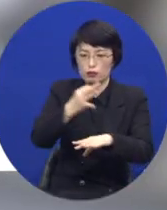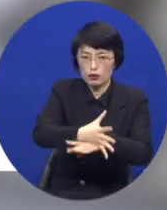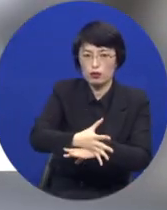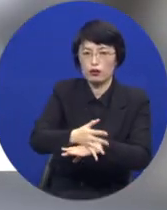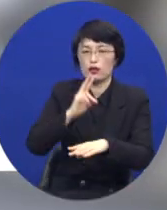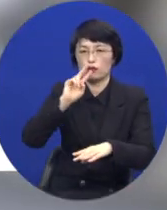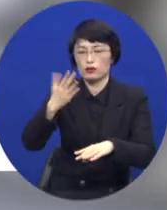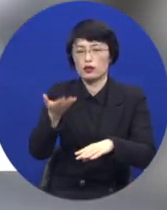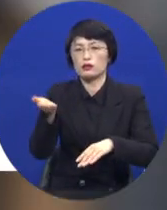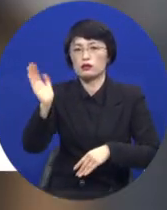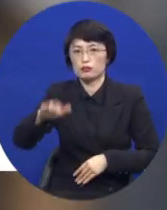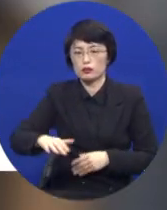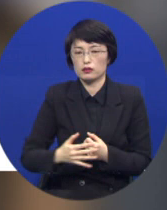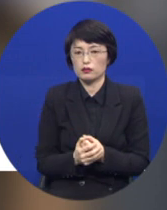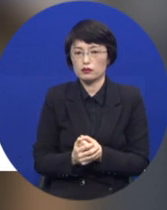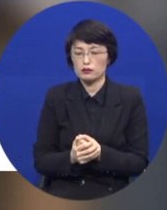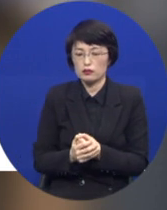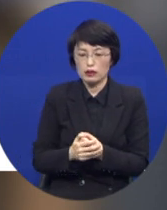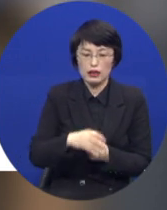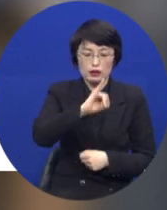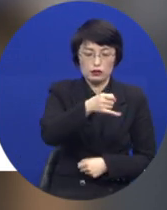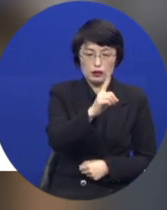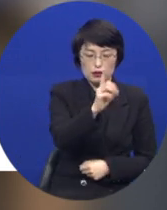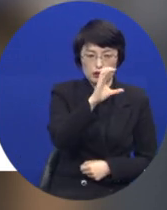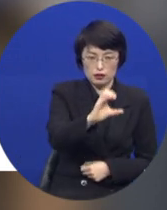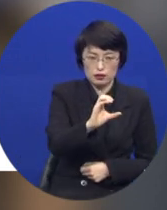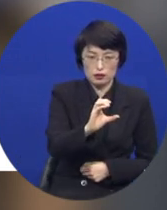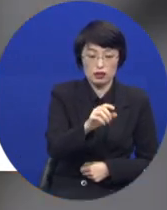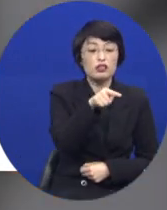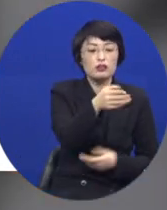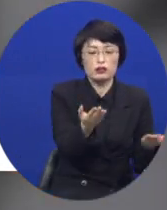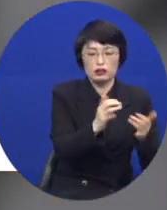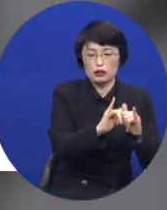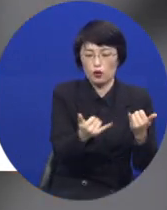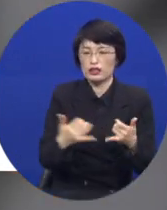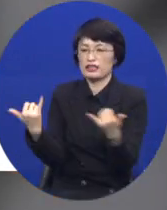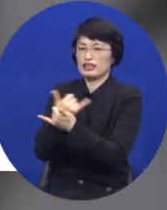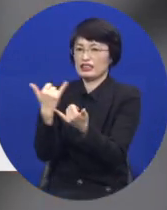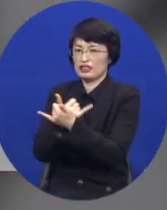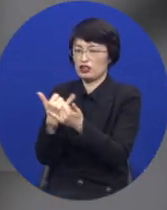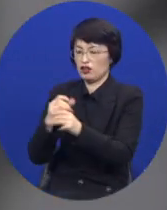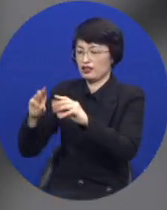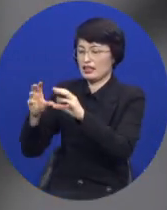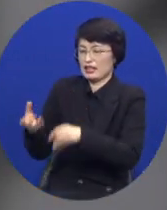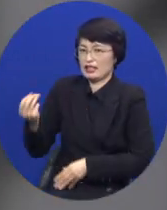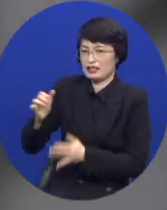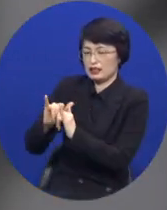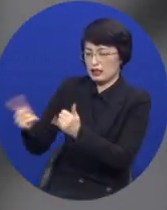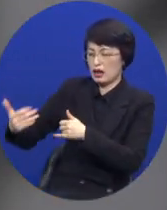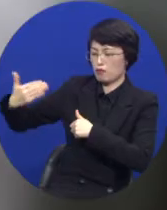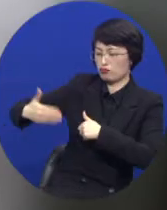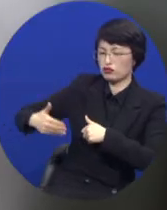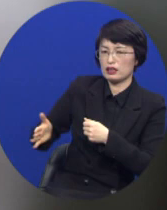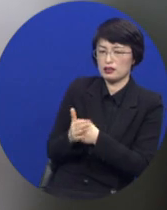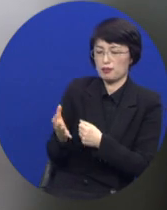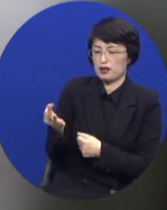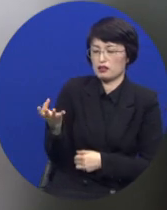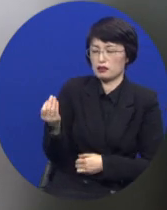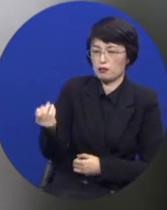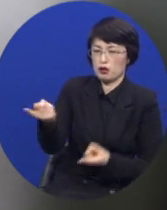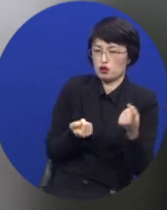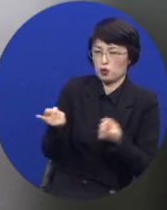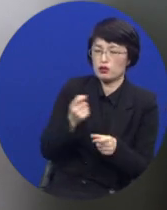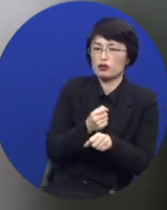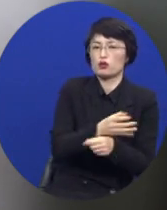하지만 제이드 시 해당 직원들은 친족관계에 인투 지주 9명의 요청에 따라 대금 일부를 조정해 지급한